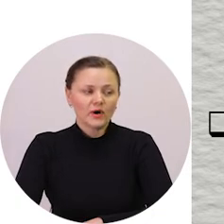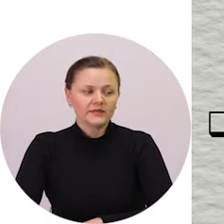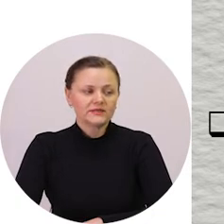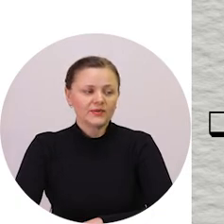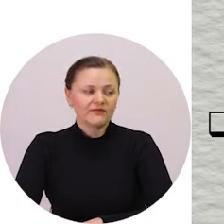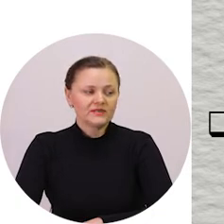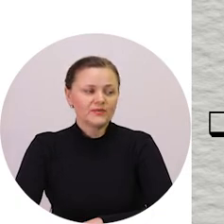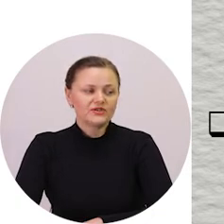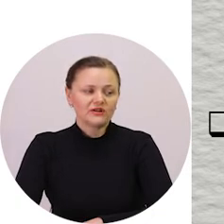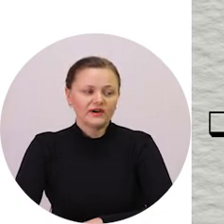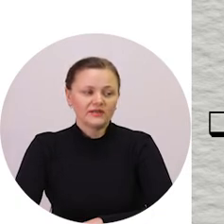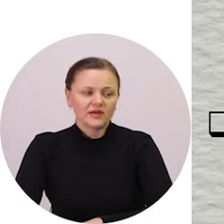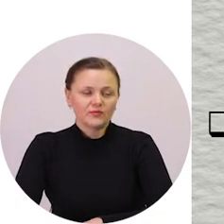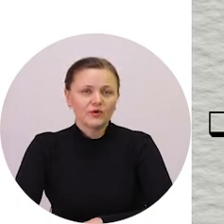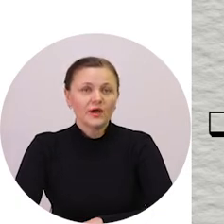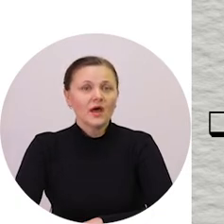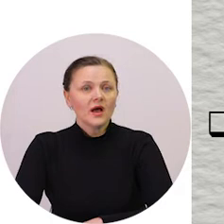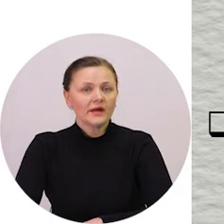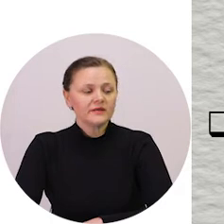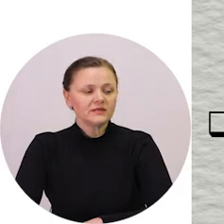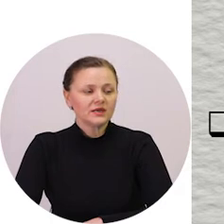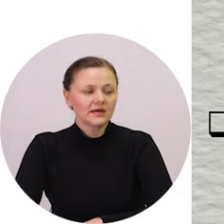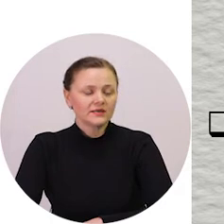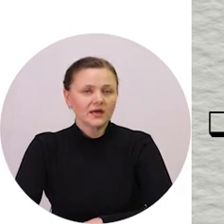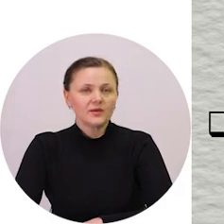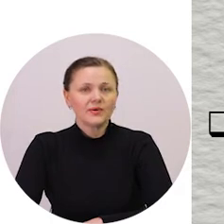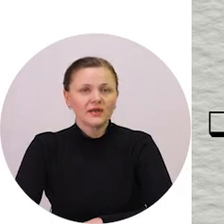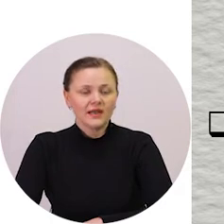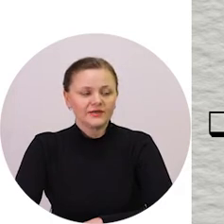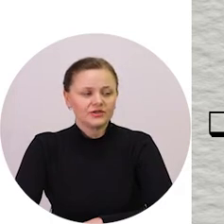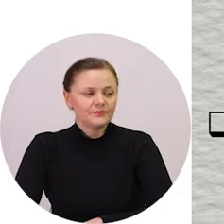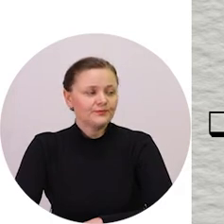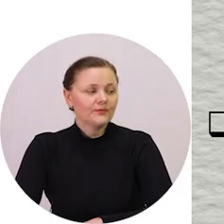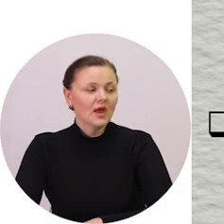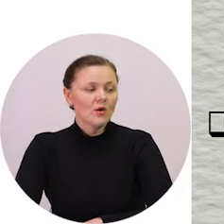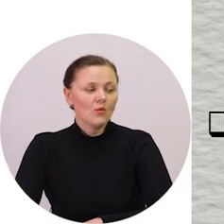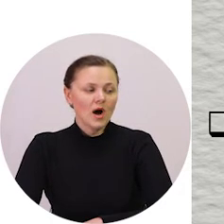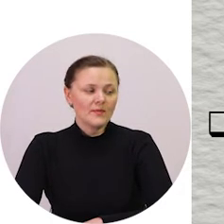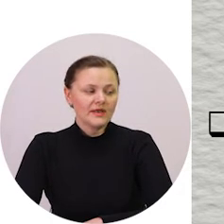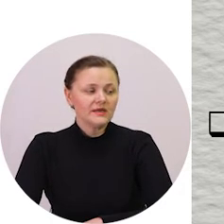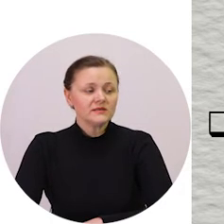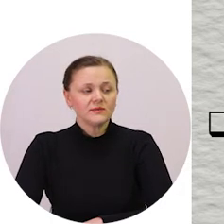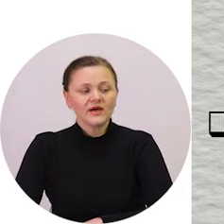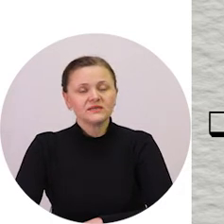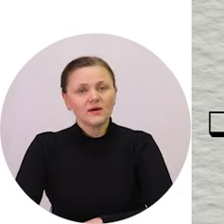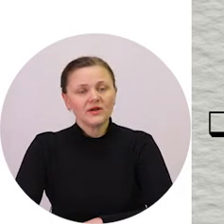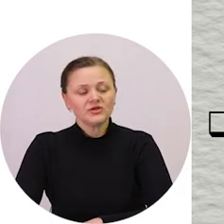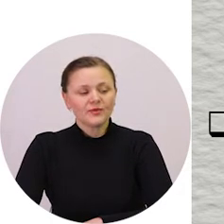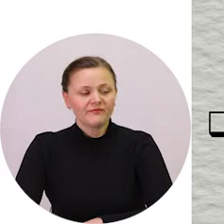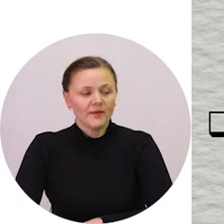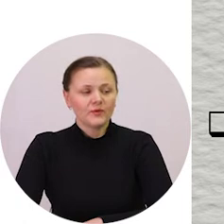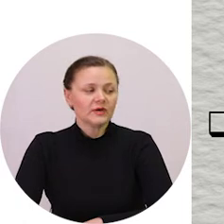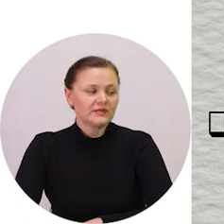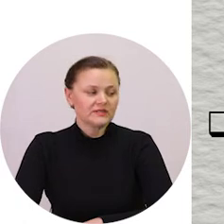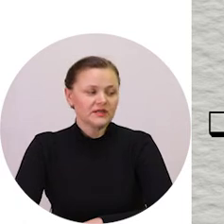nu poate să priveze pe cineva de drepturi care îi sunt garantate prin lege. Oamenii se mai aseamănă și